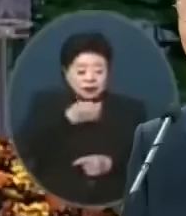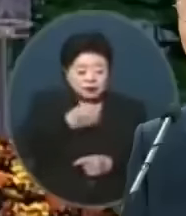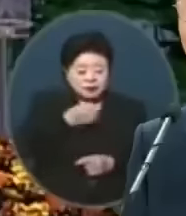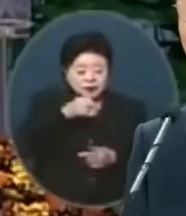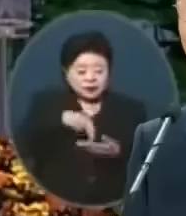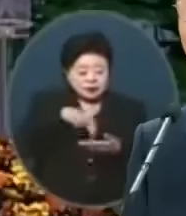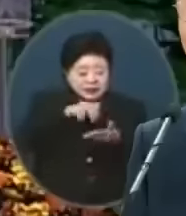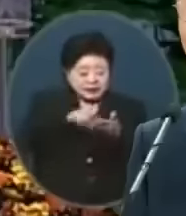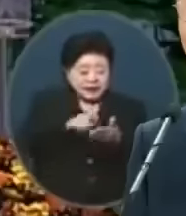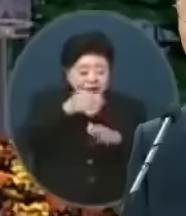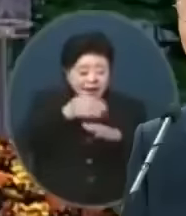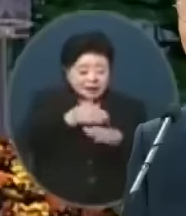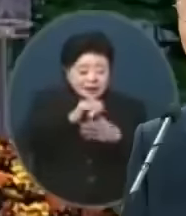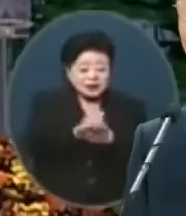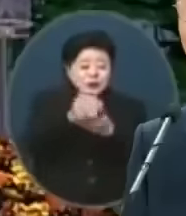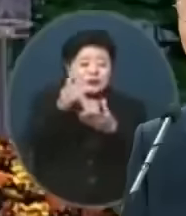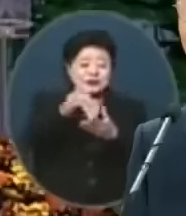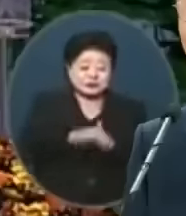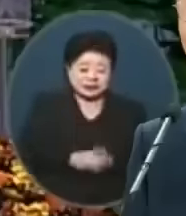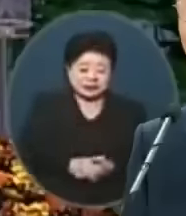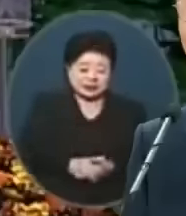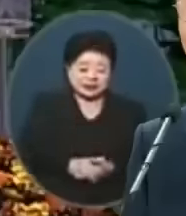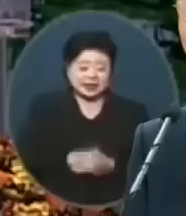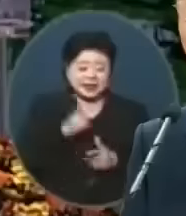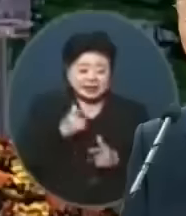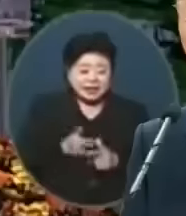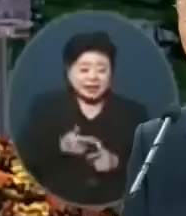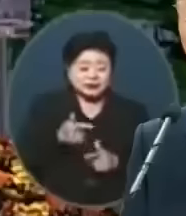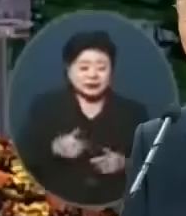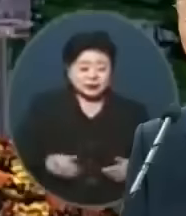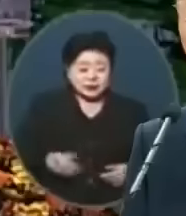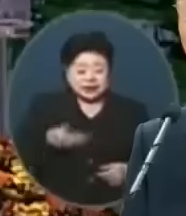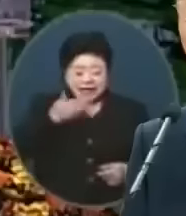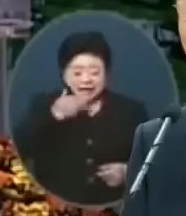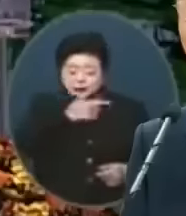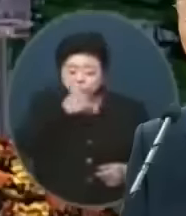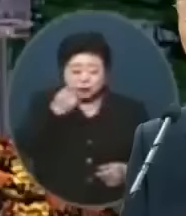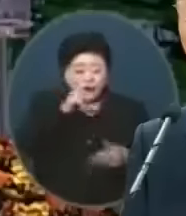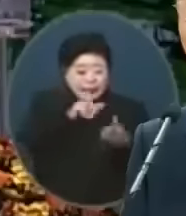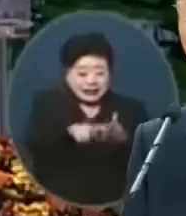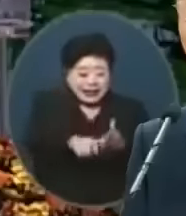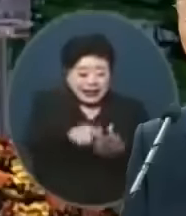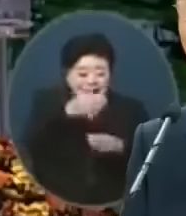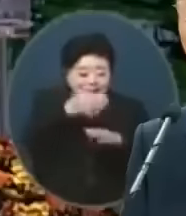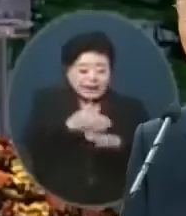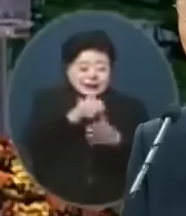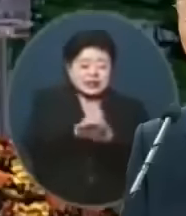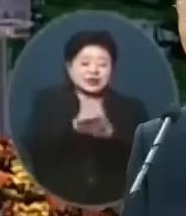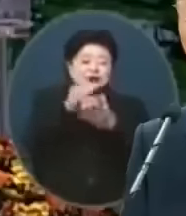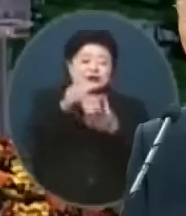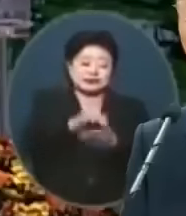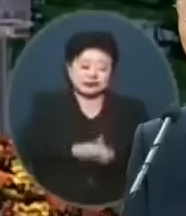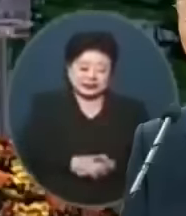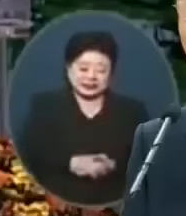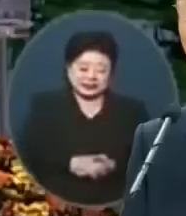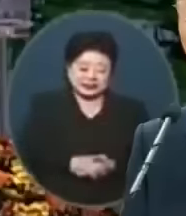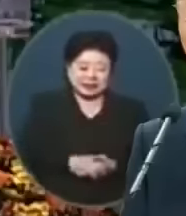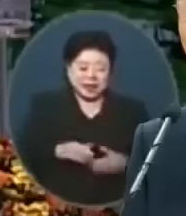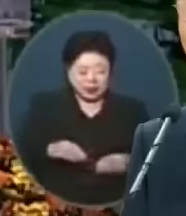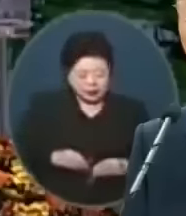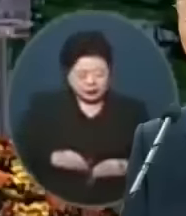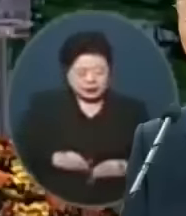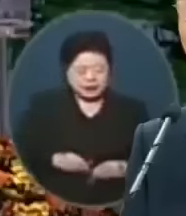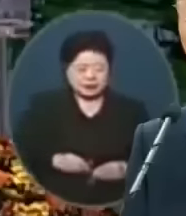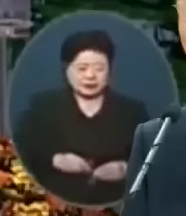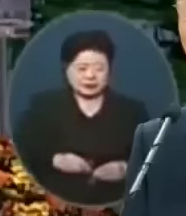상황에서도 감사 기도를 드렸습니다. 예수님은 일용할 양식이 부족할 때 감사 기도를 드렸습니다. 배고픈 사람이